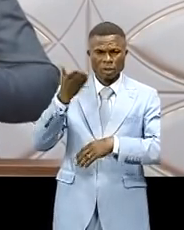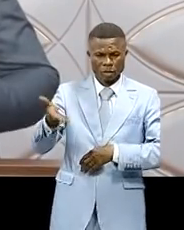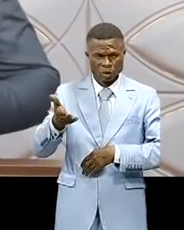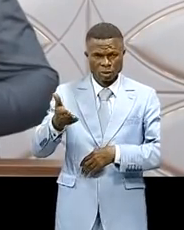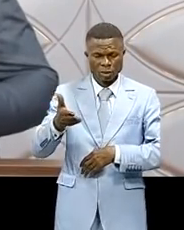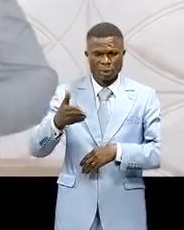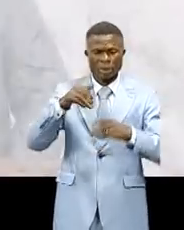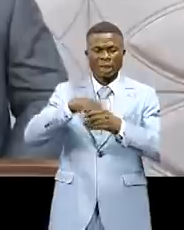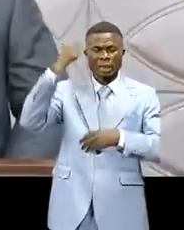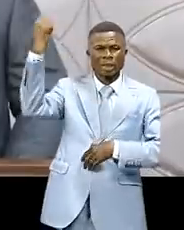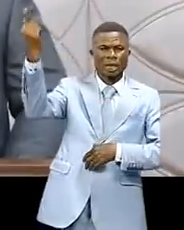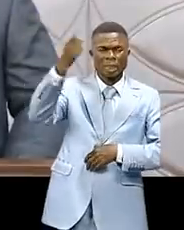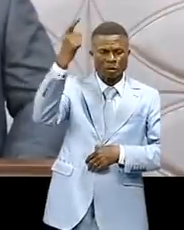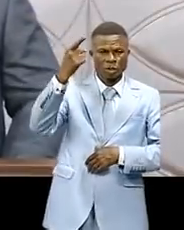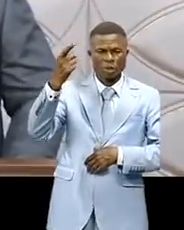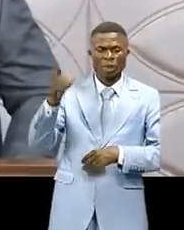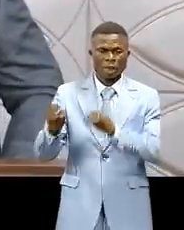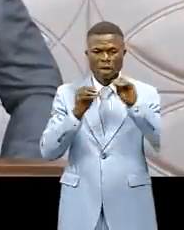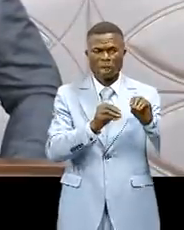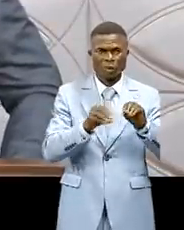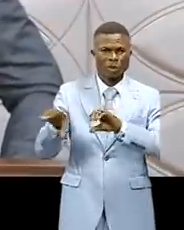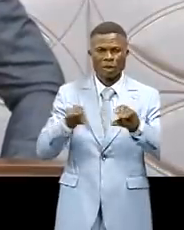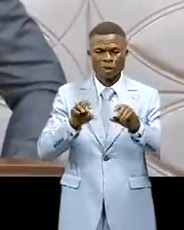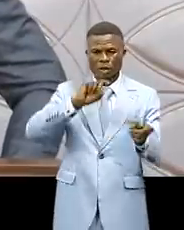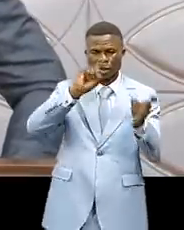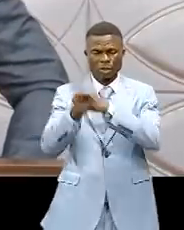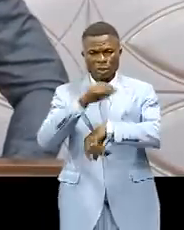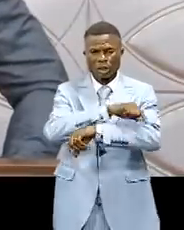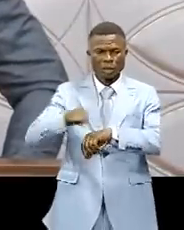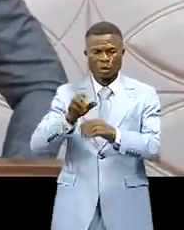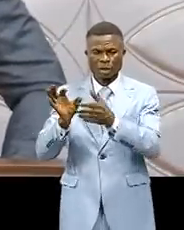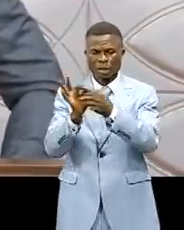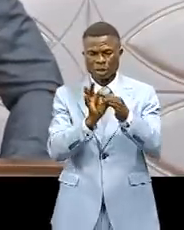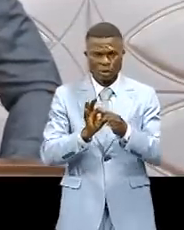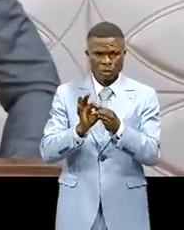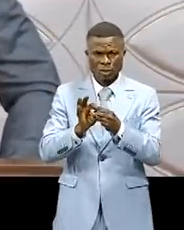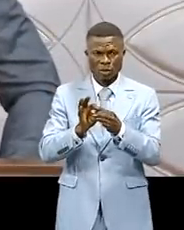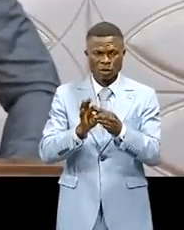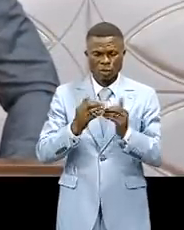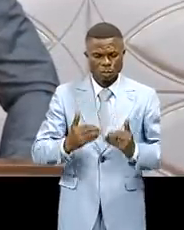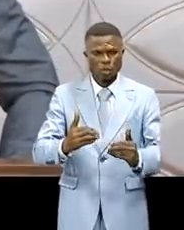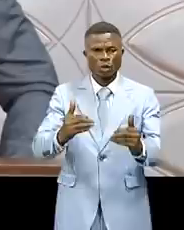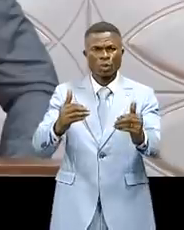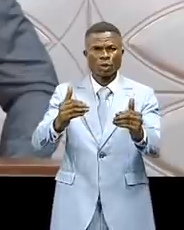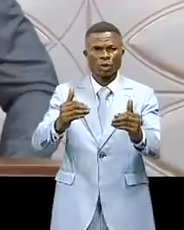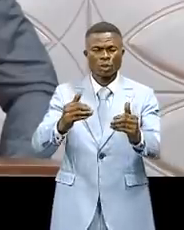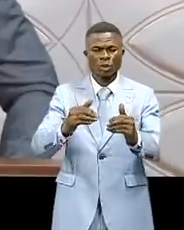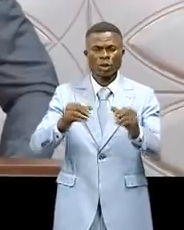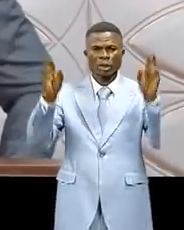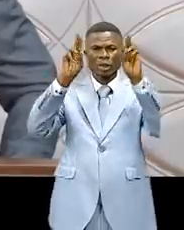scène internationale passe à la mise en oeuvre de la réforme institutionnelle de l'union qui se poursuit à un rythme